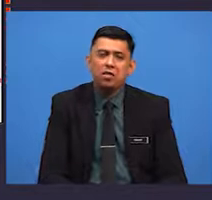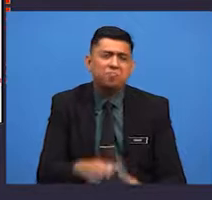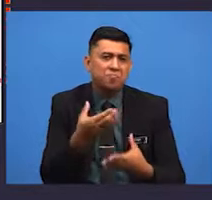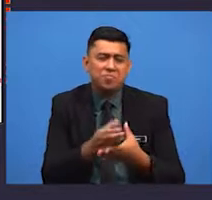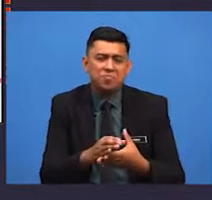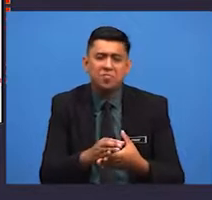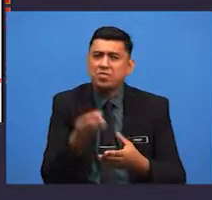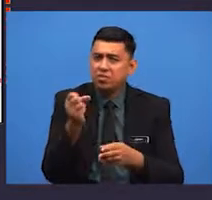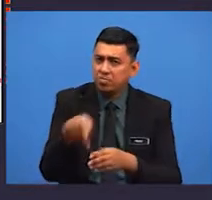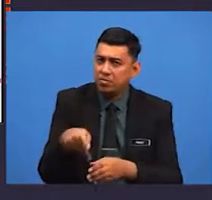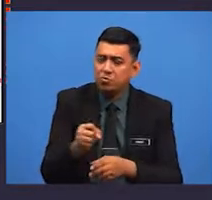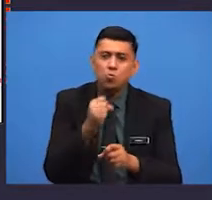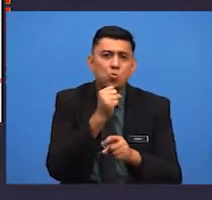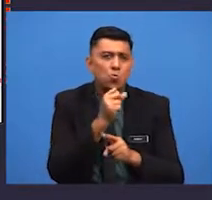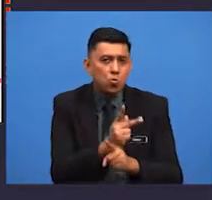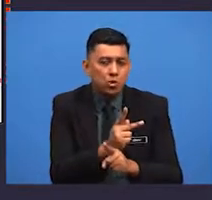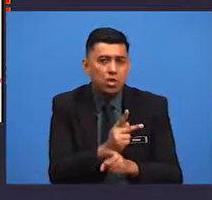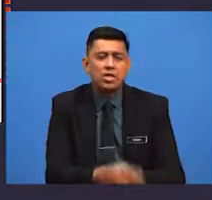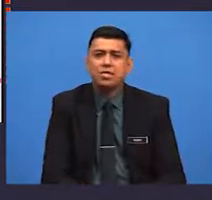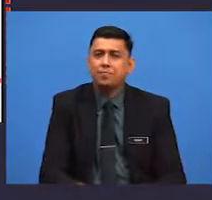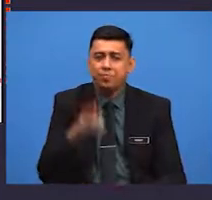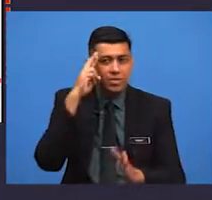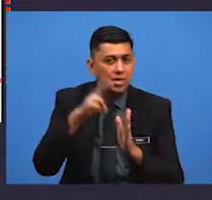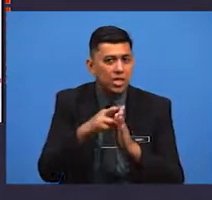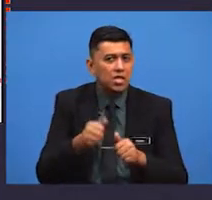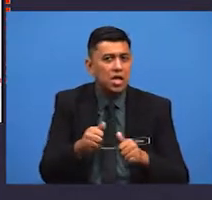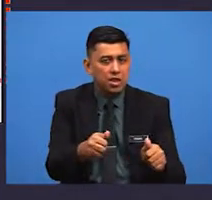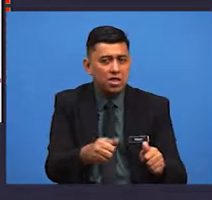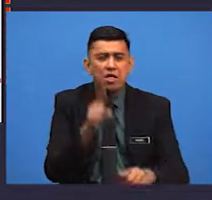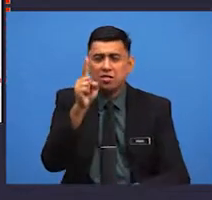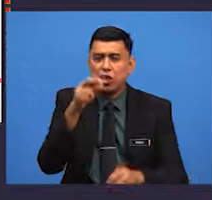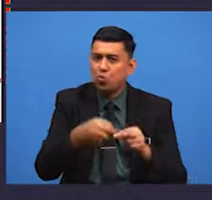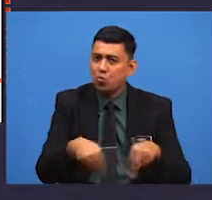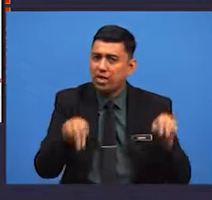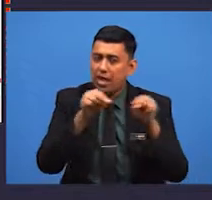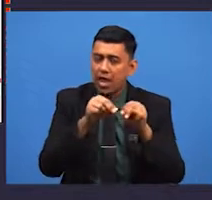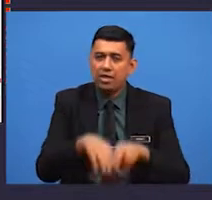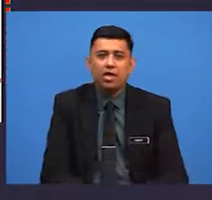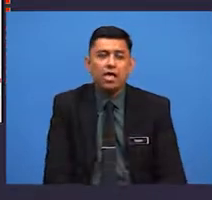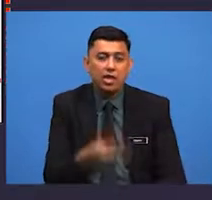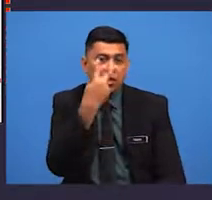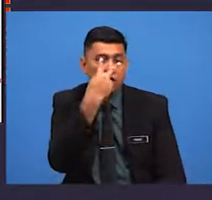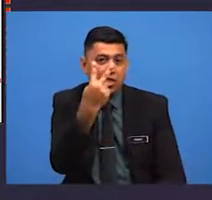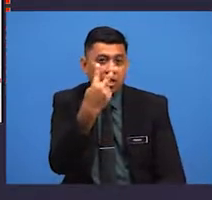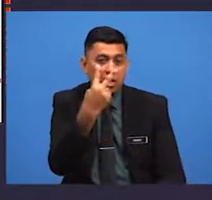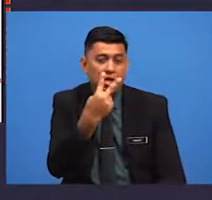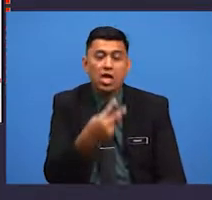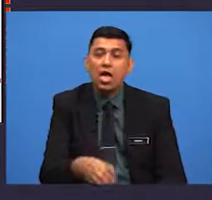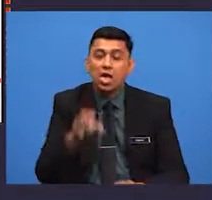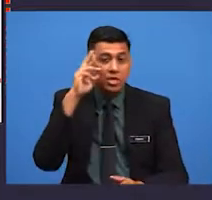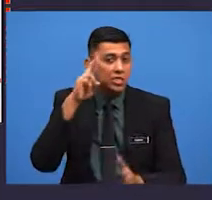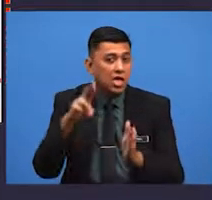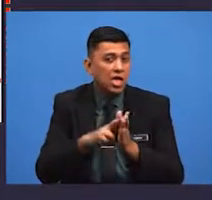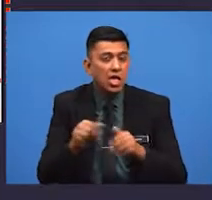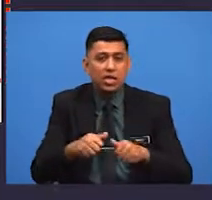alir. Pembilang disetkan dengan satu nilai. Sekarang kita lihat carta alir